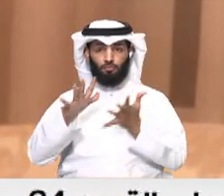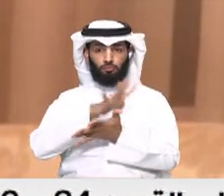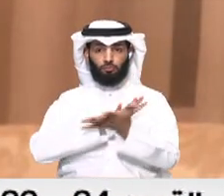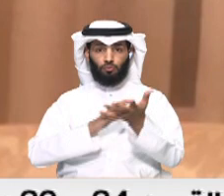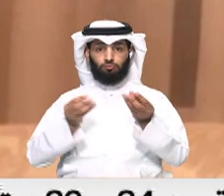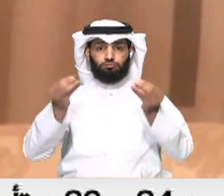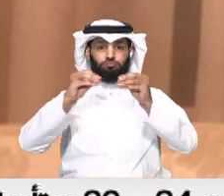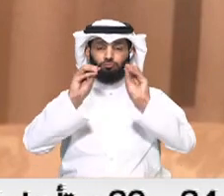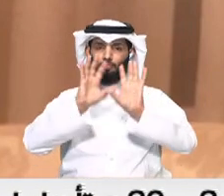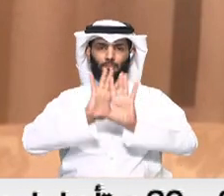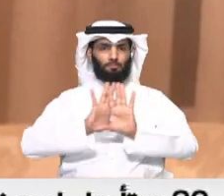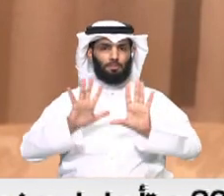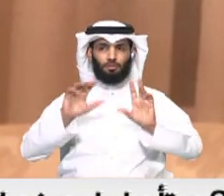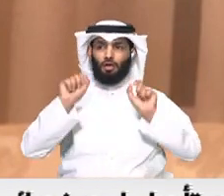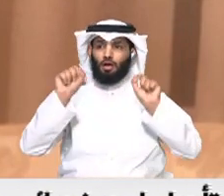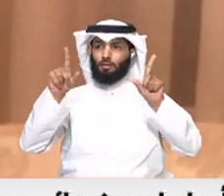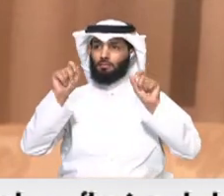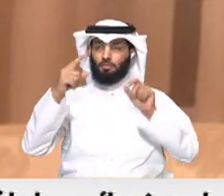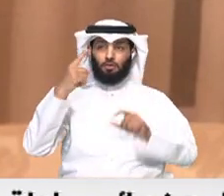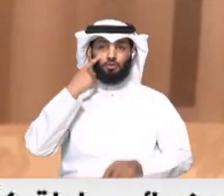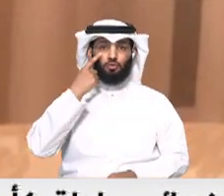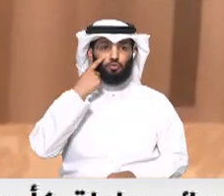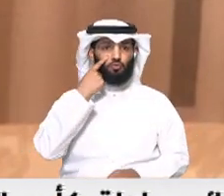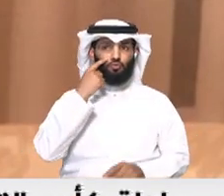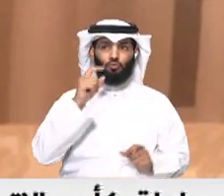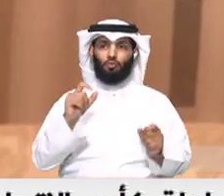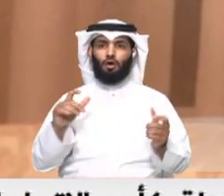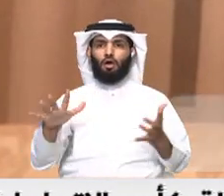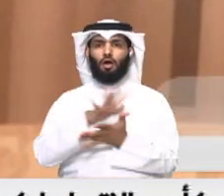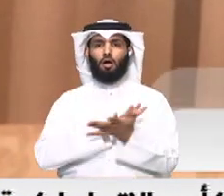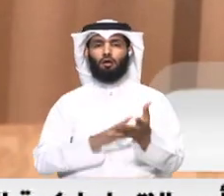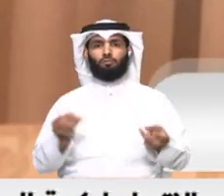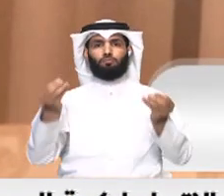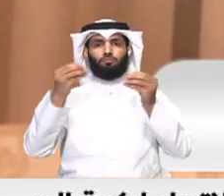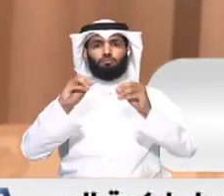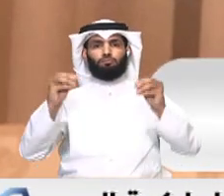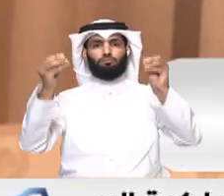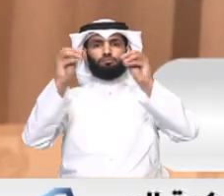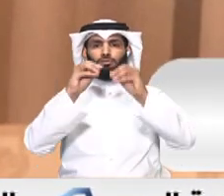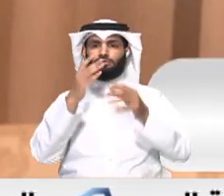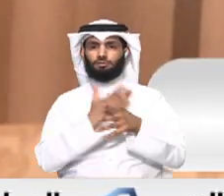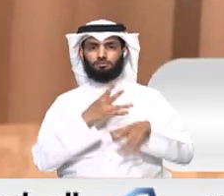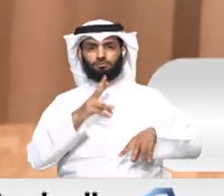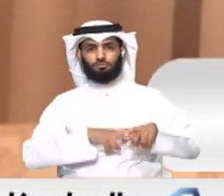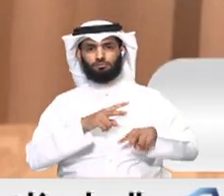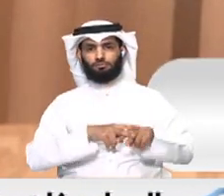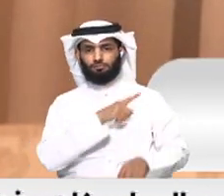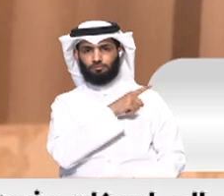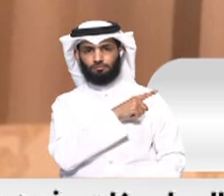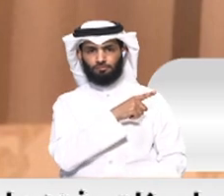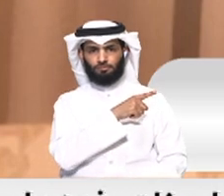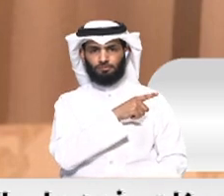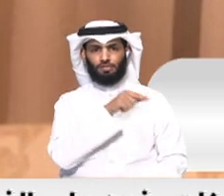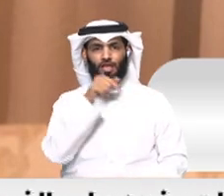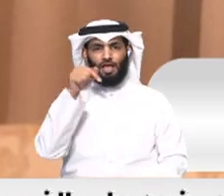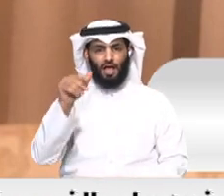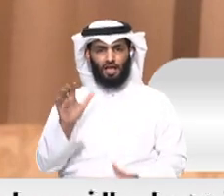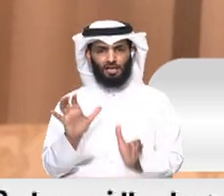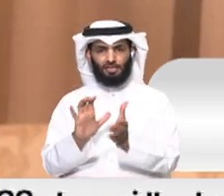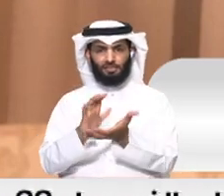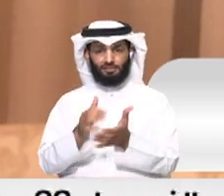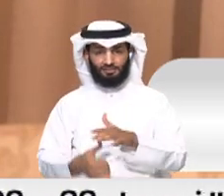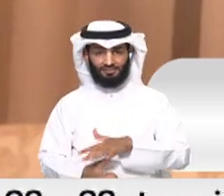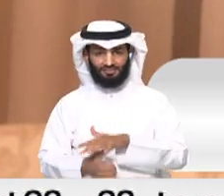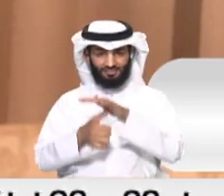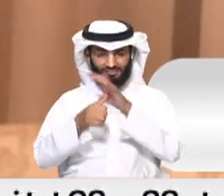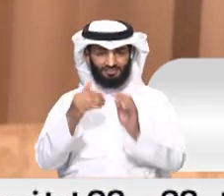في الميدان اللبناني، التصعيد الإسرائيلي، ورغم اغتيال أمين عام حزب الله حسن نصر الله لا